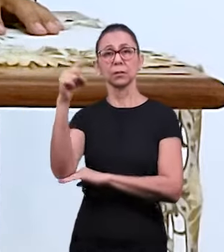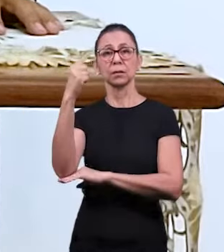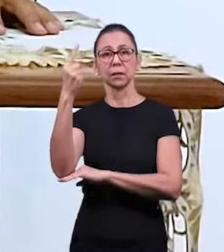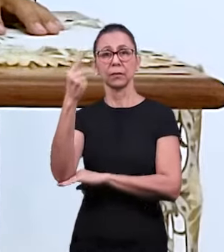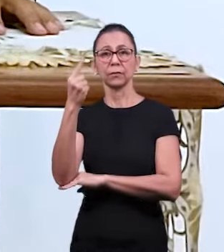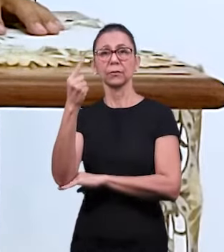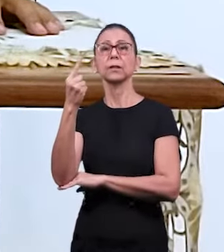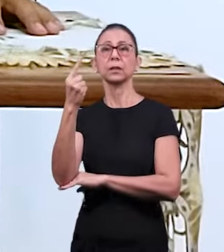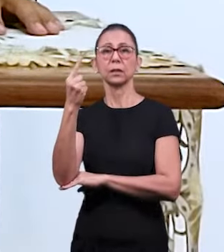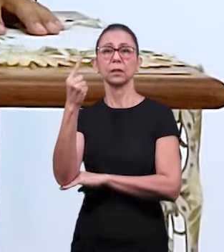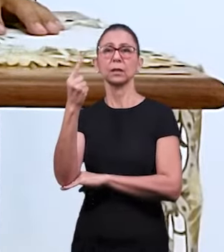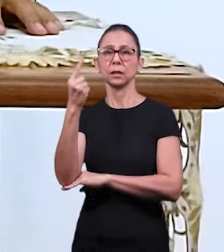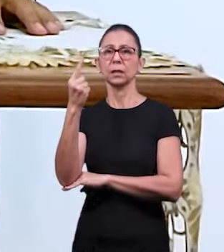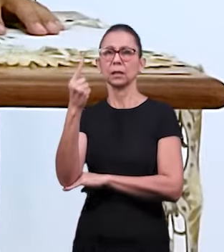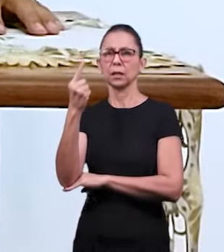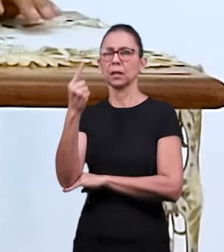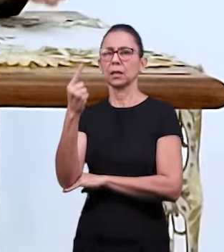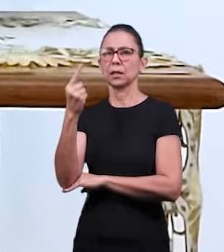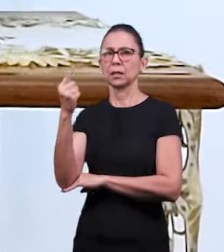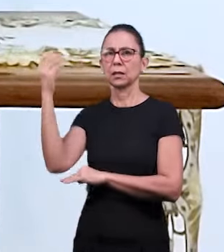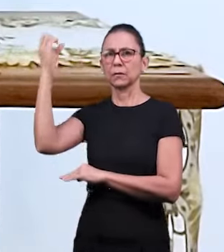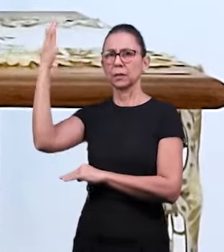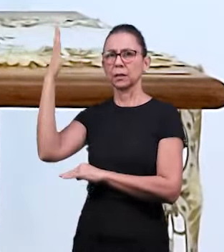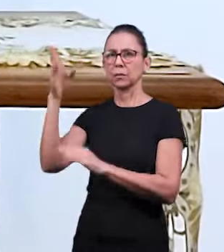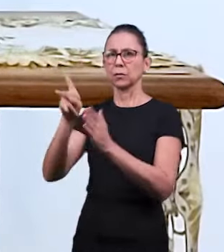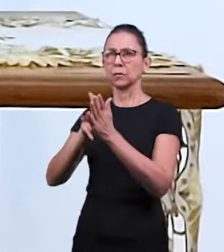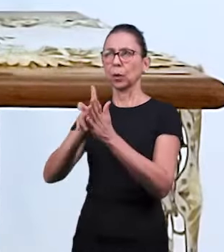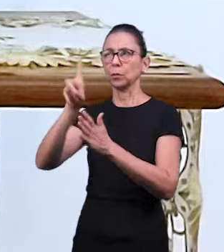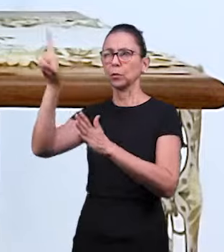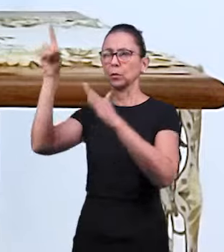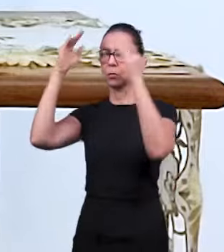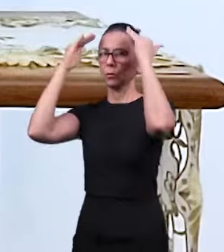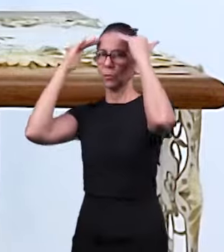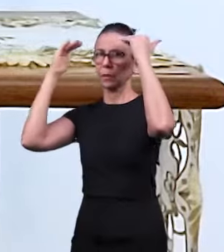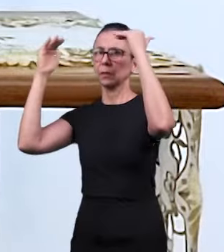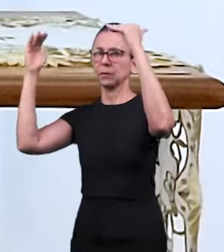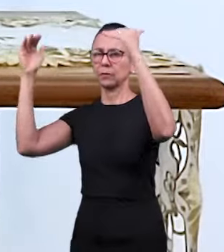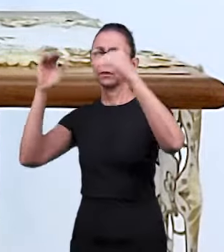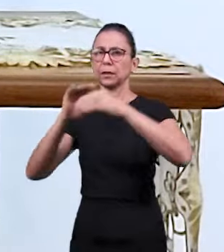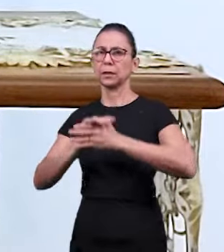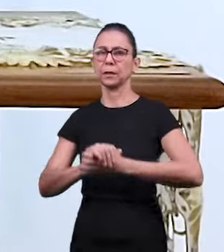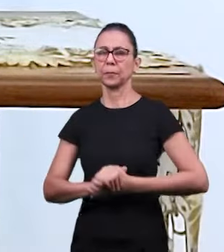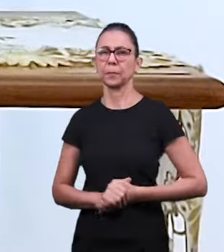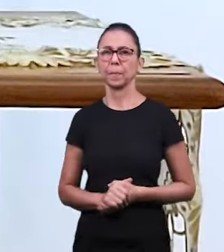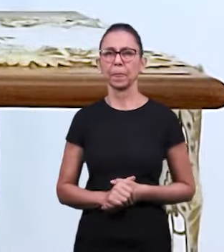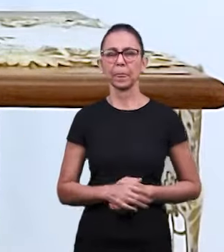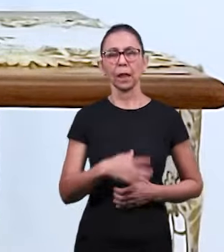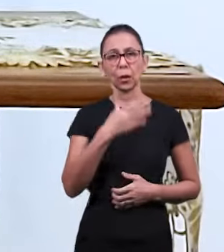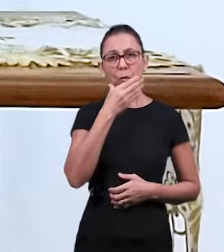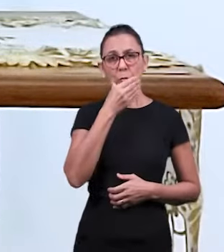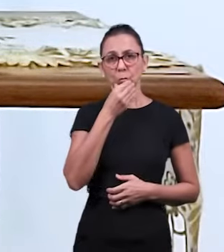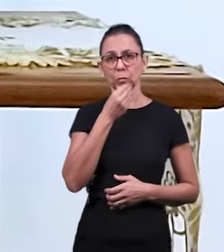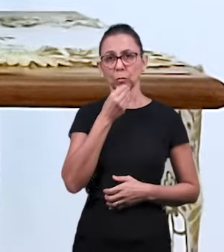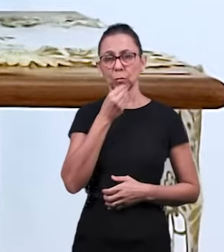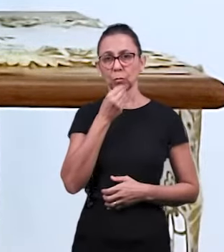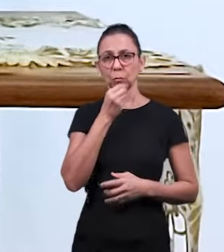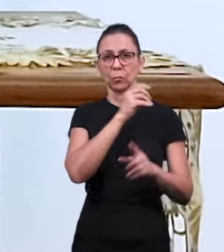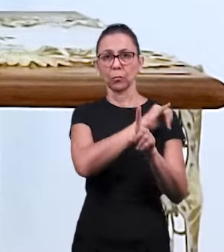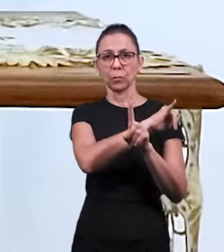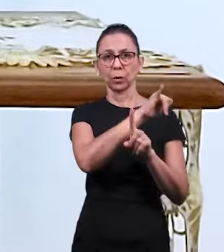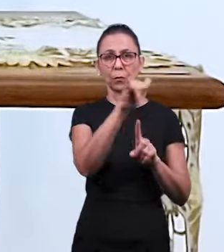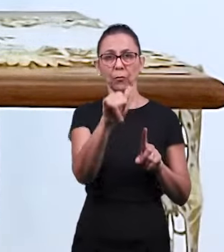Богу. Он подчинялся откровениям Божьим. Каждый раз, когда пророк приходил и приносил слово, было ли